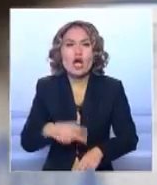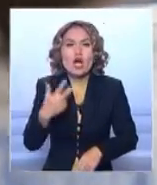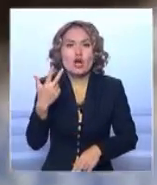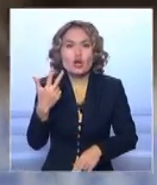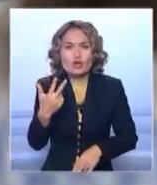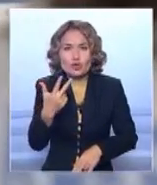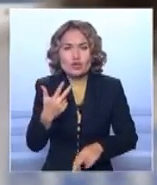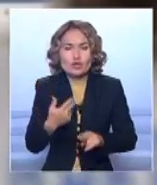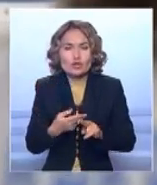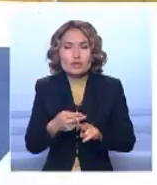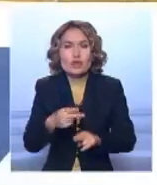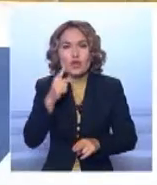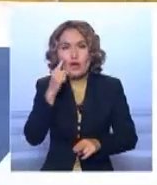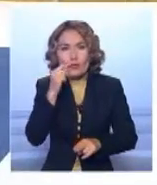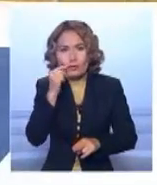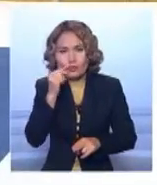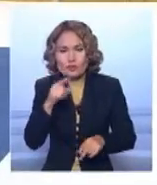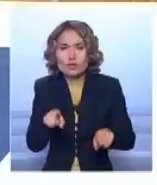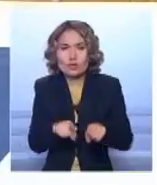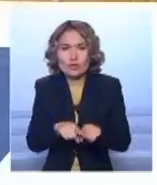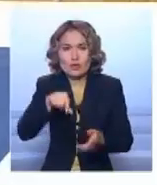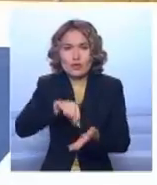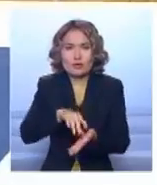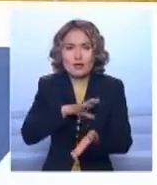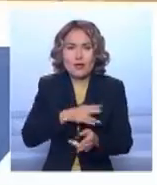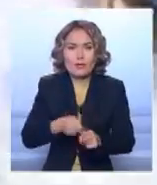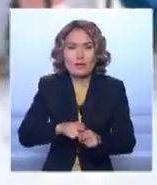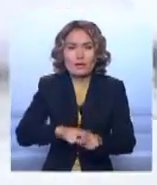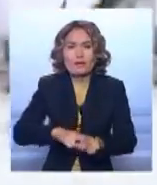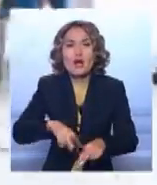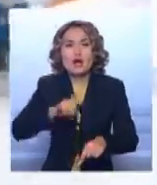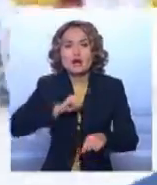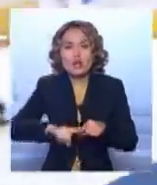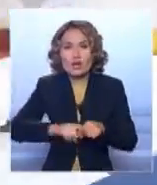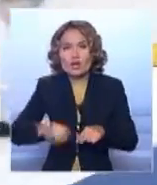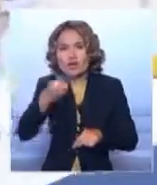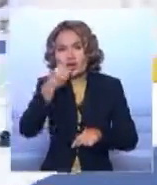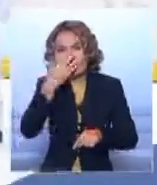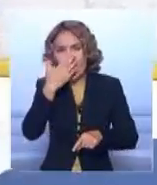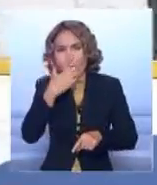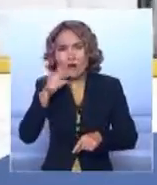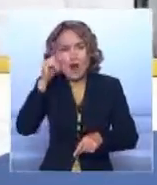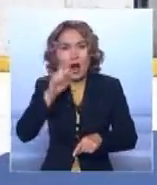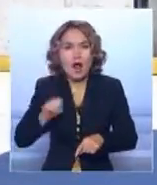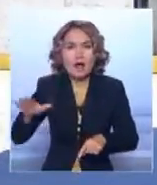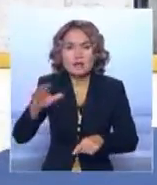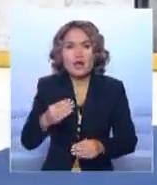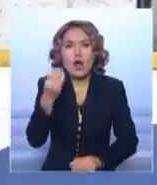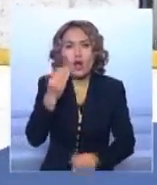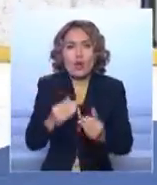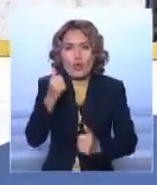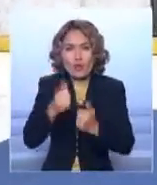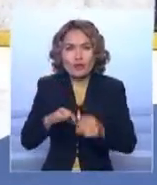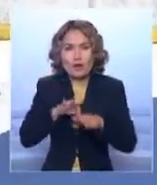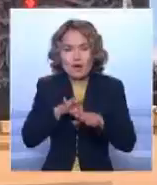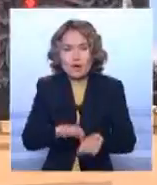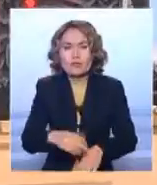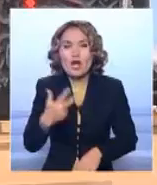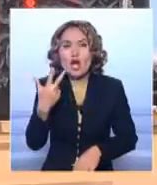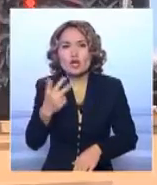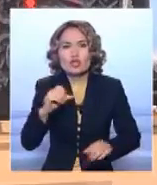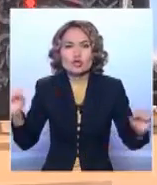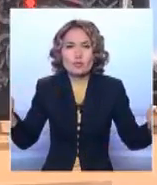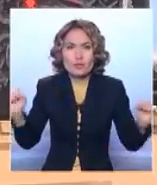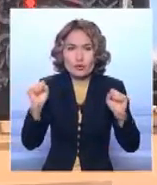үшеуде ересектер сынына енді араласып жүр. Қазан айының аяғында Жапонияда Азия біріншілігі өтеді. Біз атаған үш спортшы да